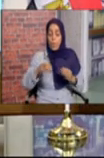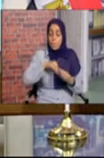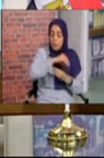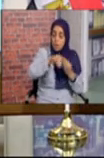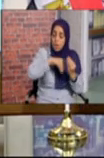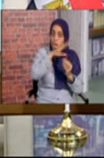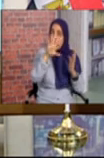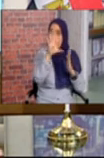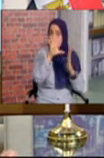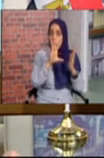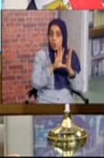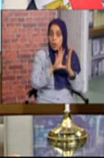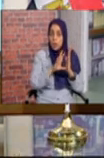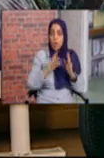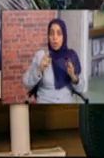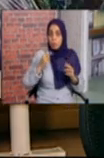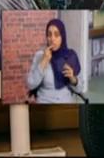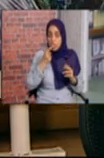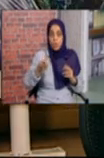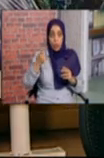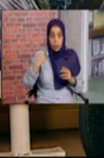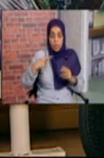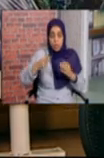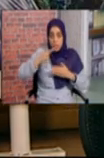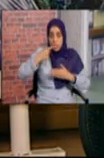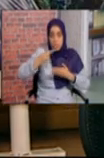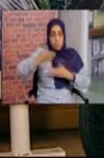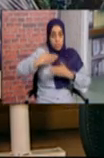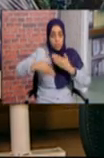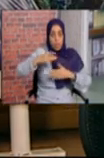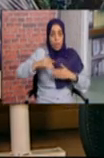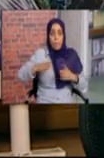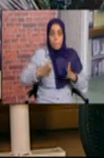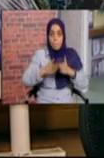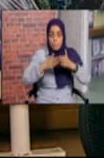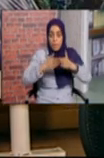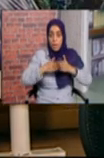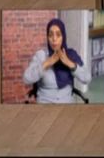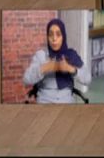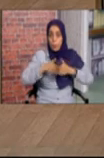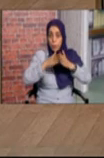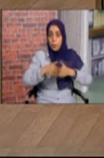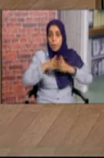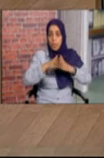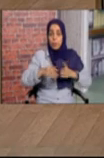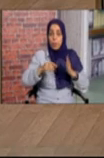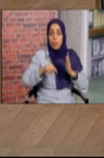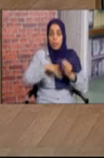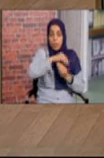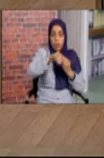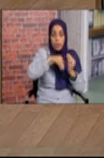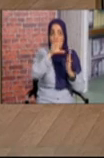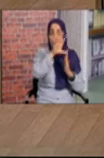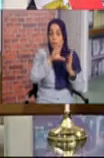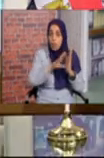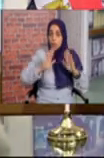هي غير شرعية اللي هي منذ سنوات لم تخرج يعني مركب واحد لا دلوقتي في هجرة غير شرعية لا ما فيش لا